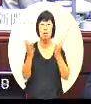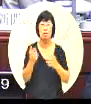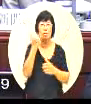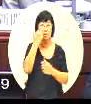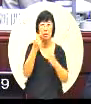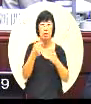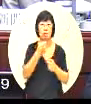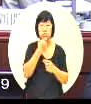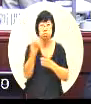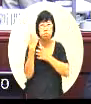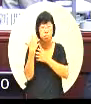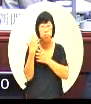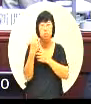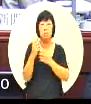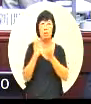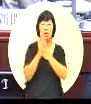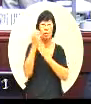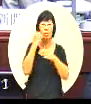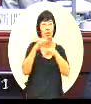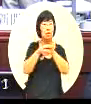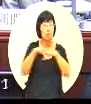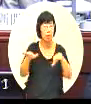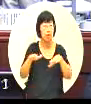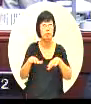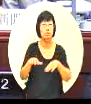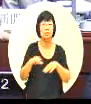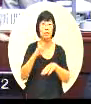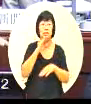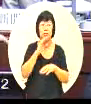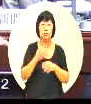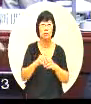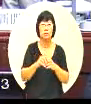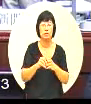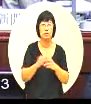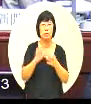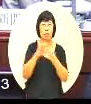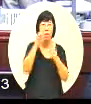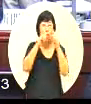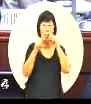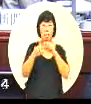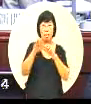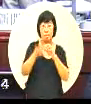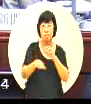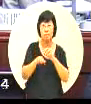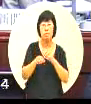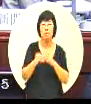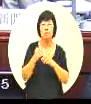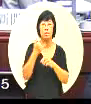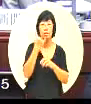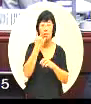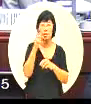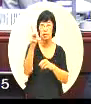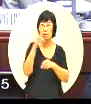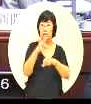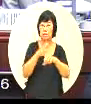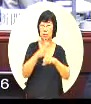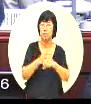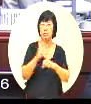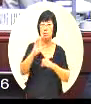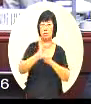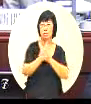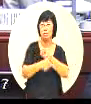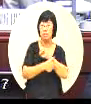得起。如果是安全的，如果是低污染的，如果是用科技的方式可